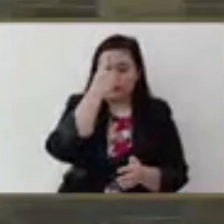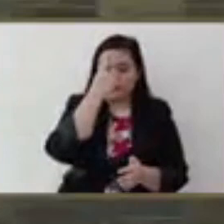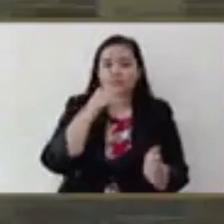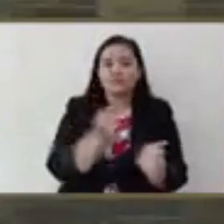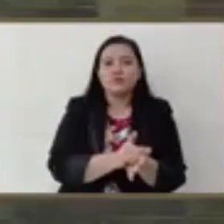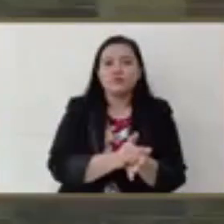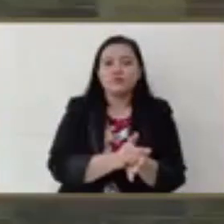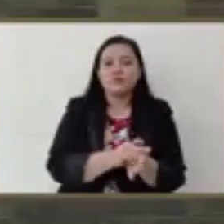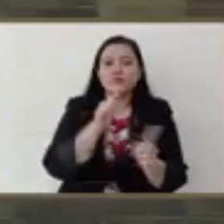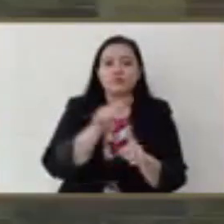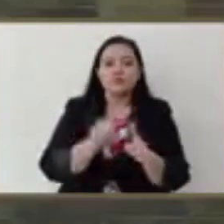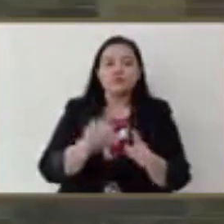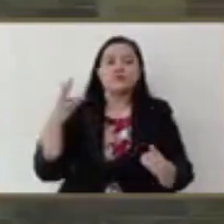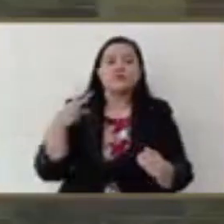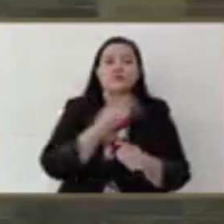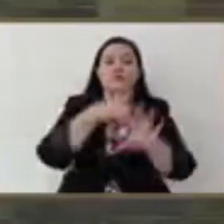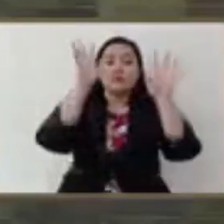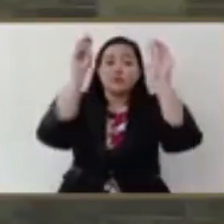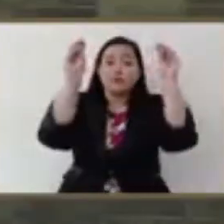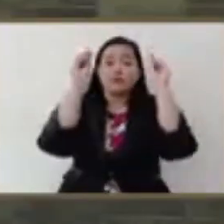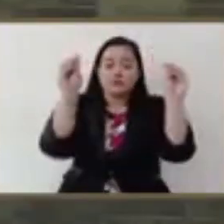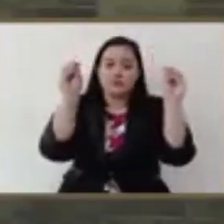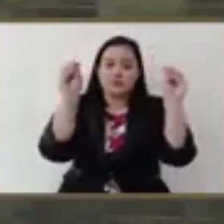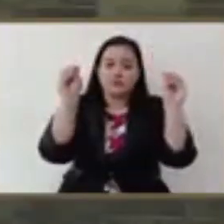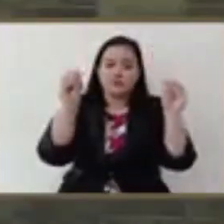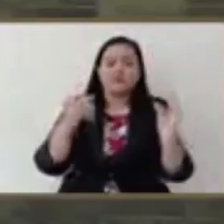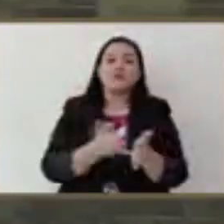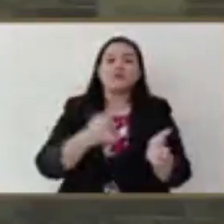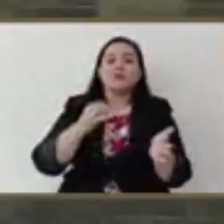admonish, it is through the Word of God.